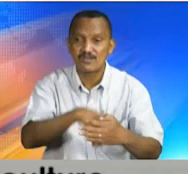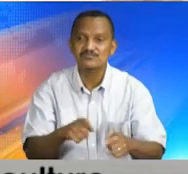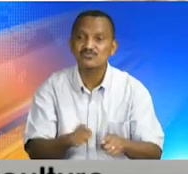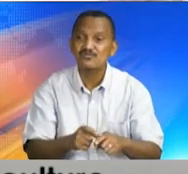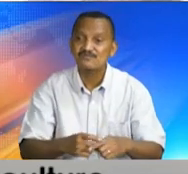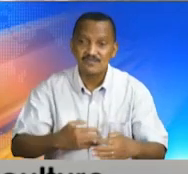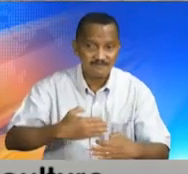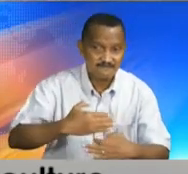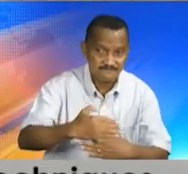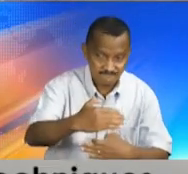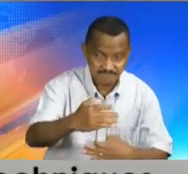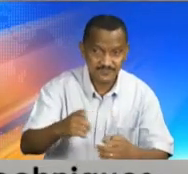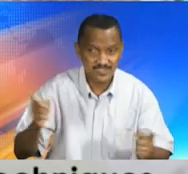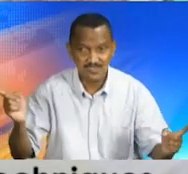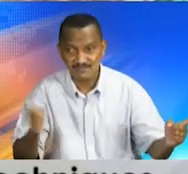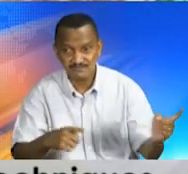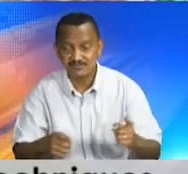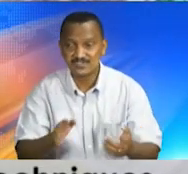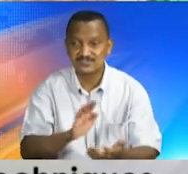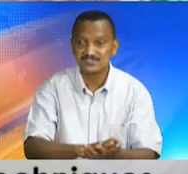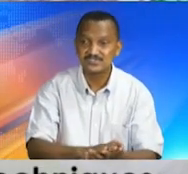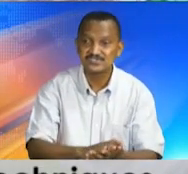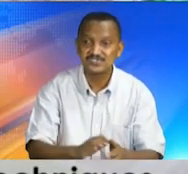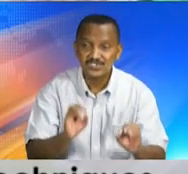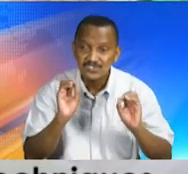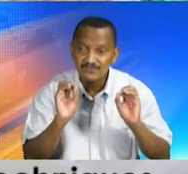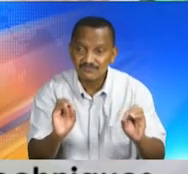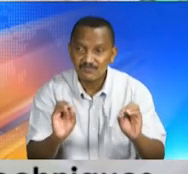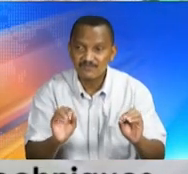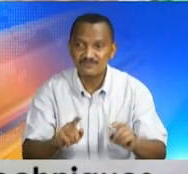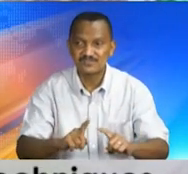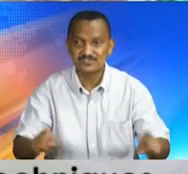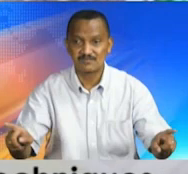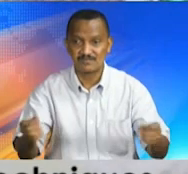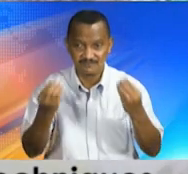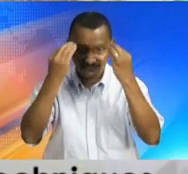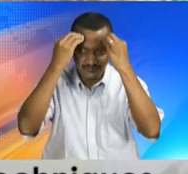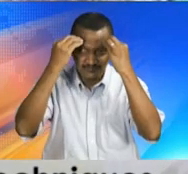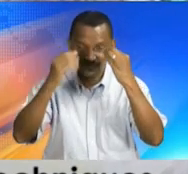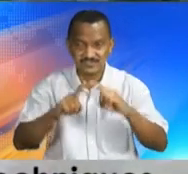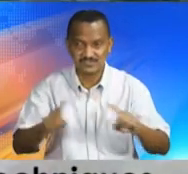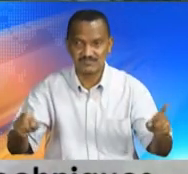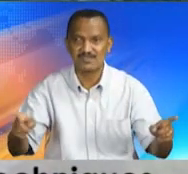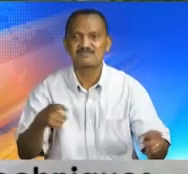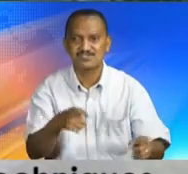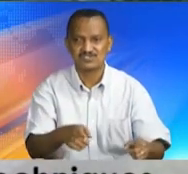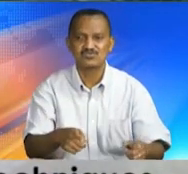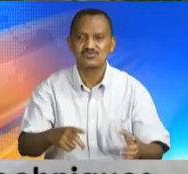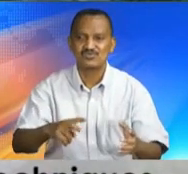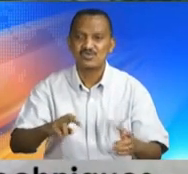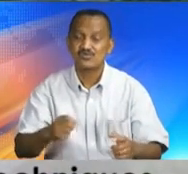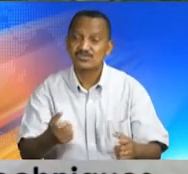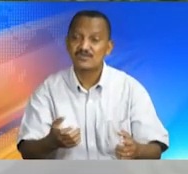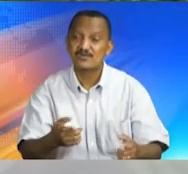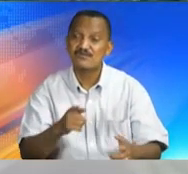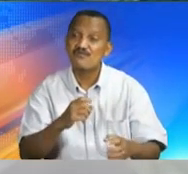fampivoarana ny tontolon'ny fiompiana tantely ny fampiofanana ireo mpiompy anaraka ny teknika moderna sy ireo fitsipika samihafa amin'ny fiompiana ahafahana mamelanja